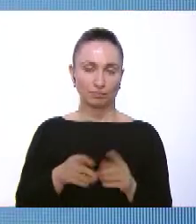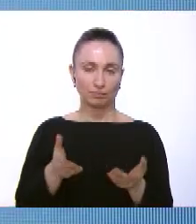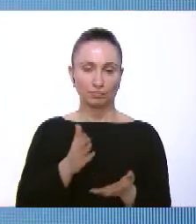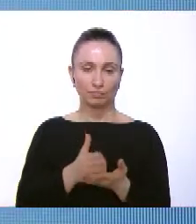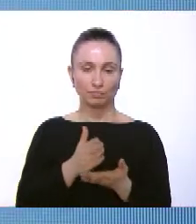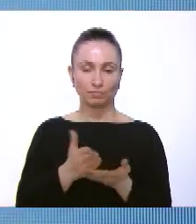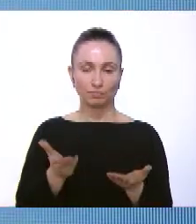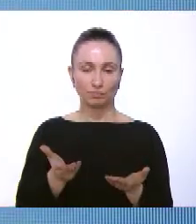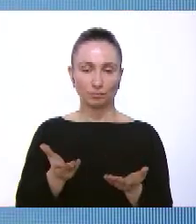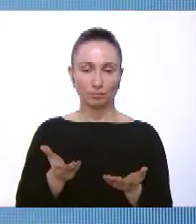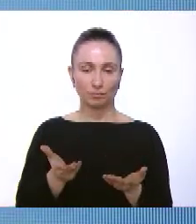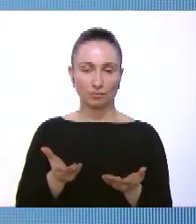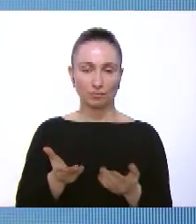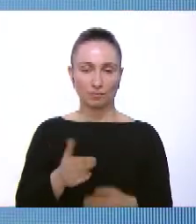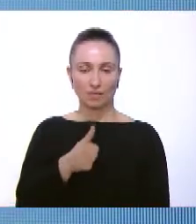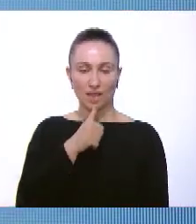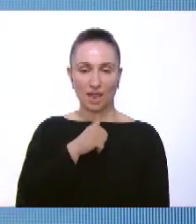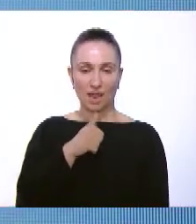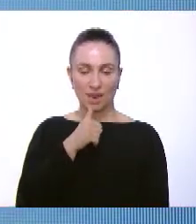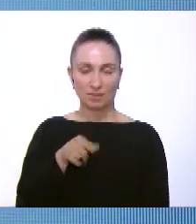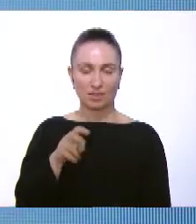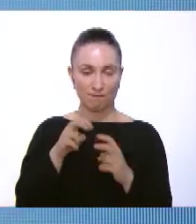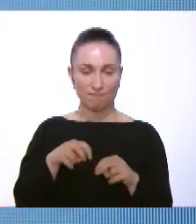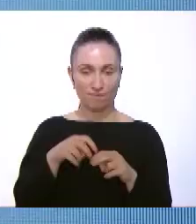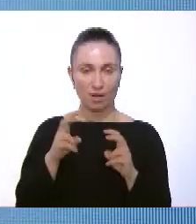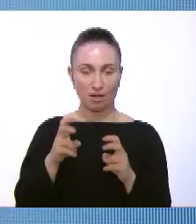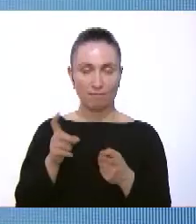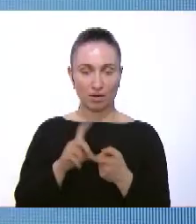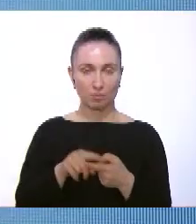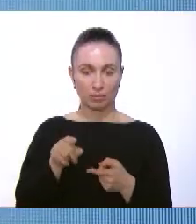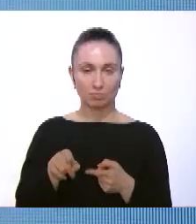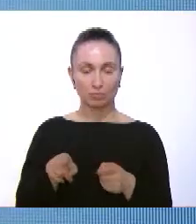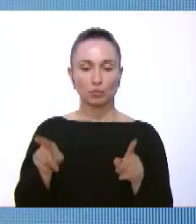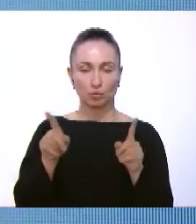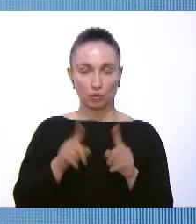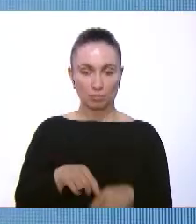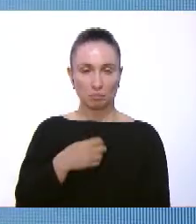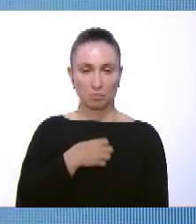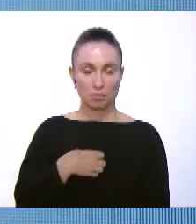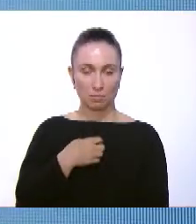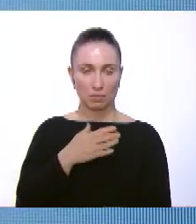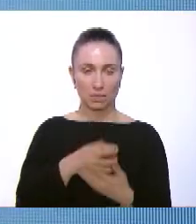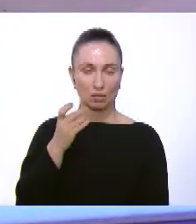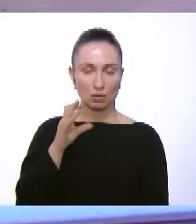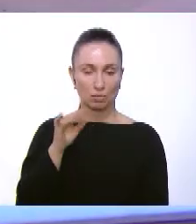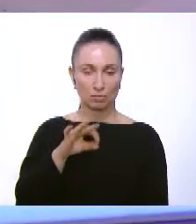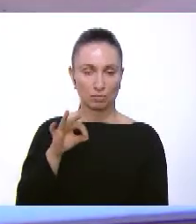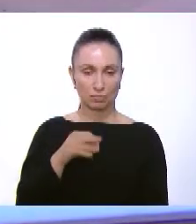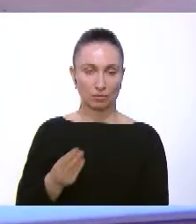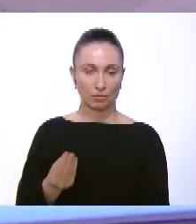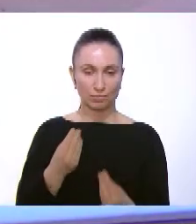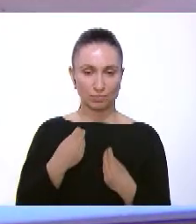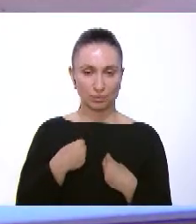არის ექსპერტ XDR კვლევა, რომელიც არანაკლებ მნიშვნელოვან წამლებზე